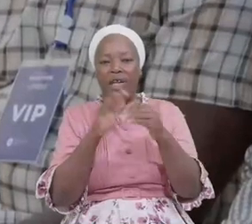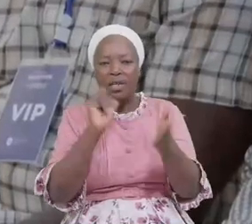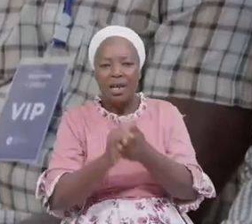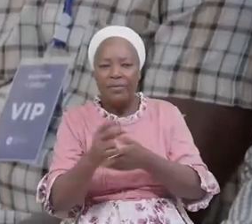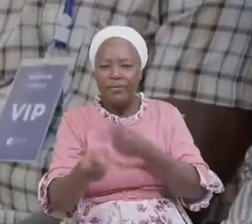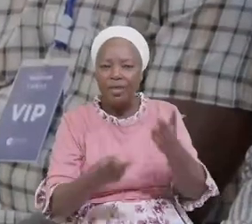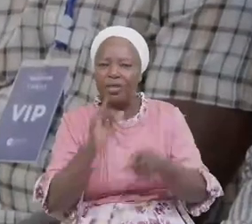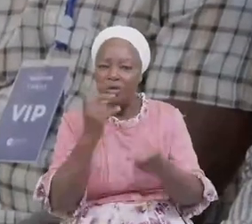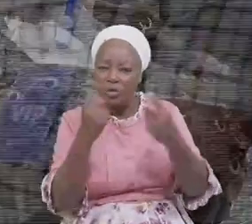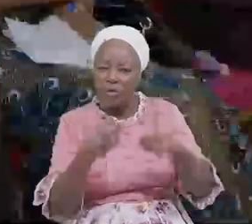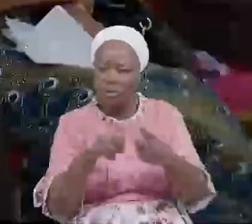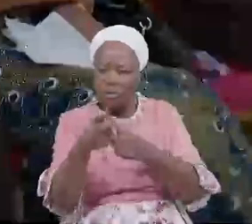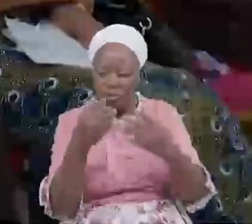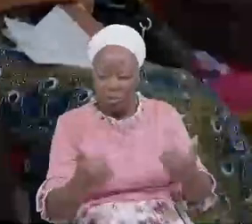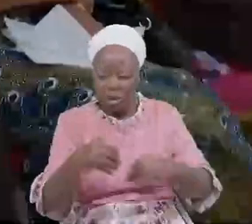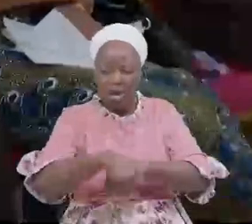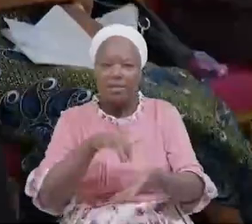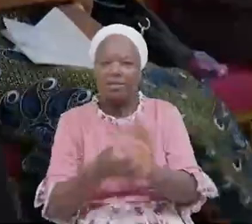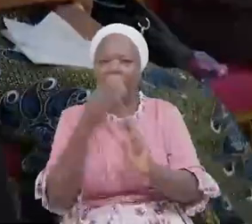Et cette visitation te parviendra ce soir.